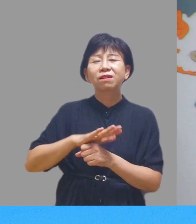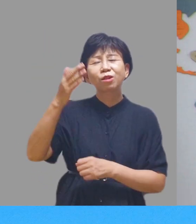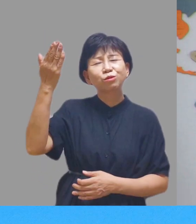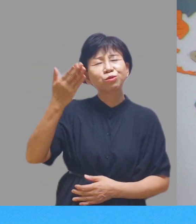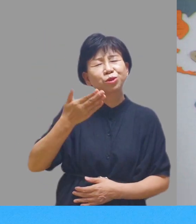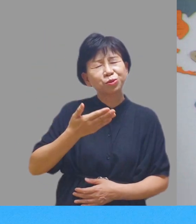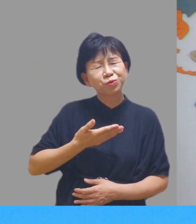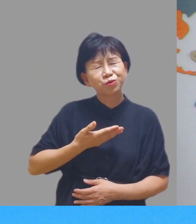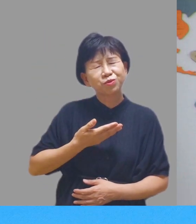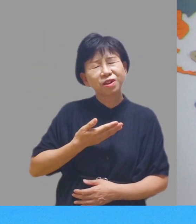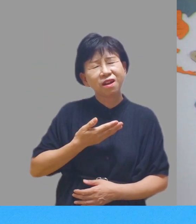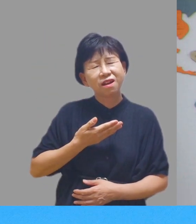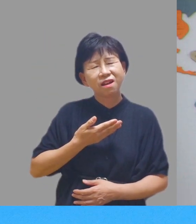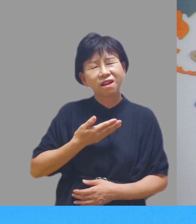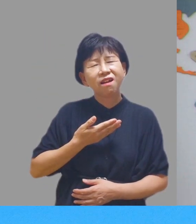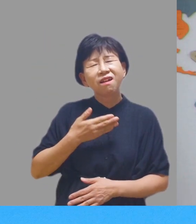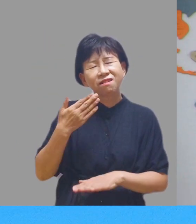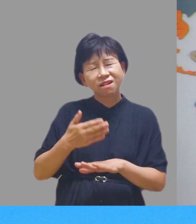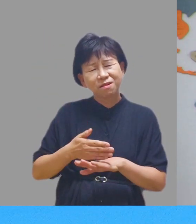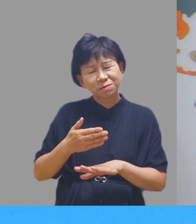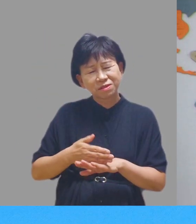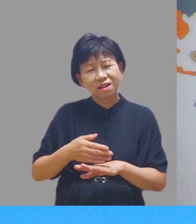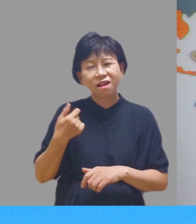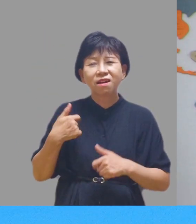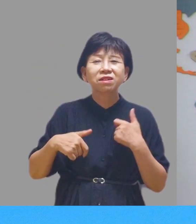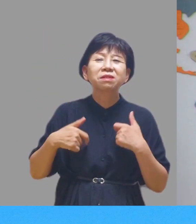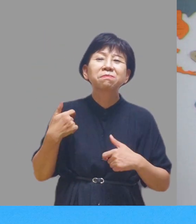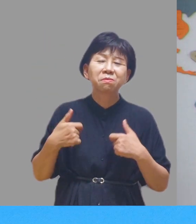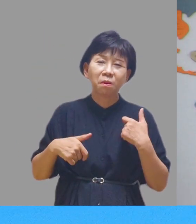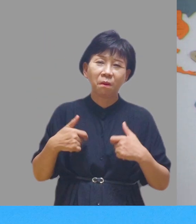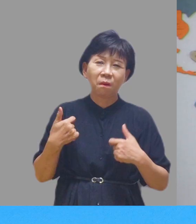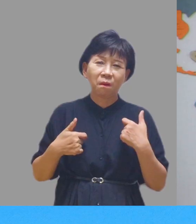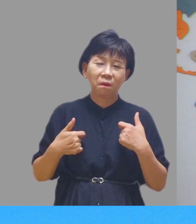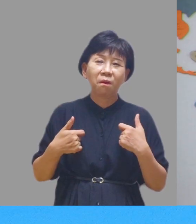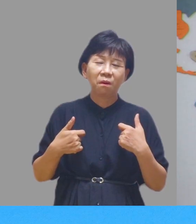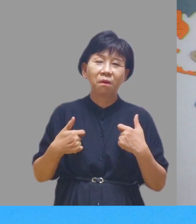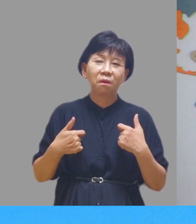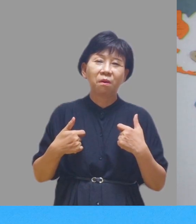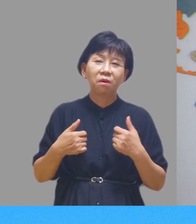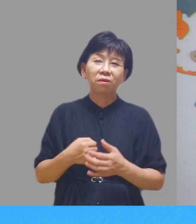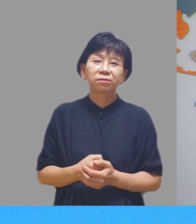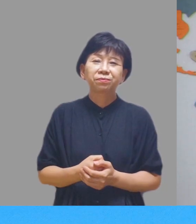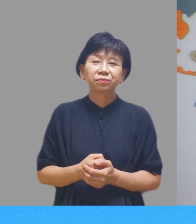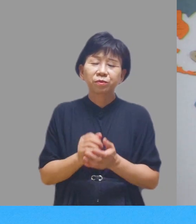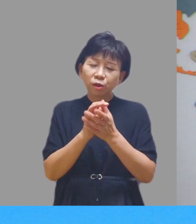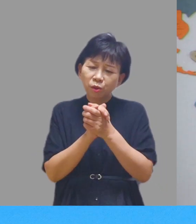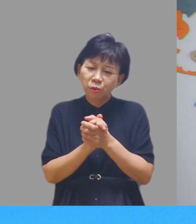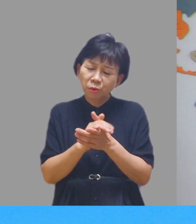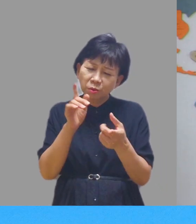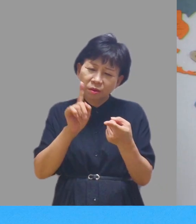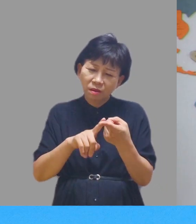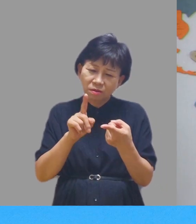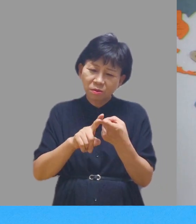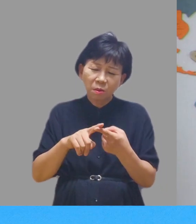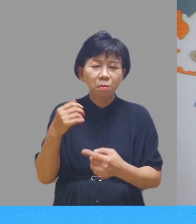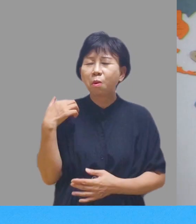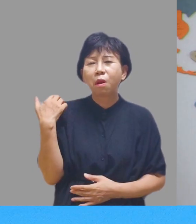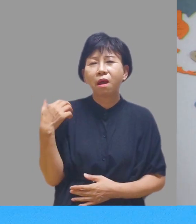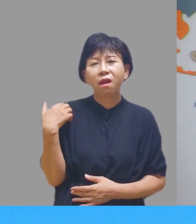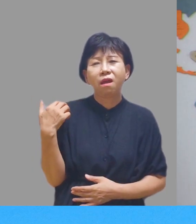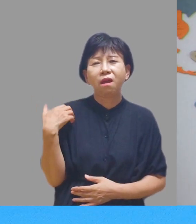가지만으로도 하나님 앞에 감사하며 기뻐하는 그 사람들입니다. 또 기도가 무엇인지 잘 몰라도 단순히